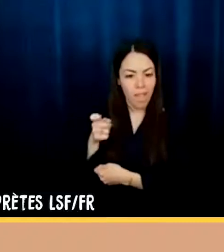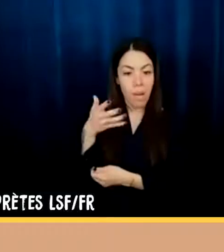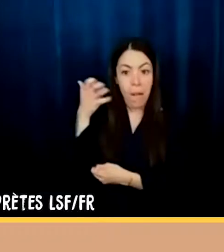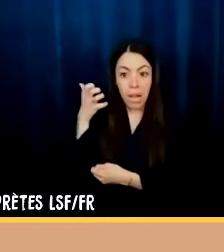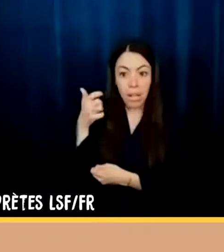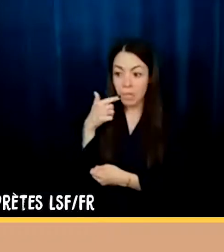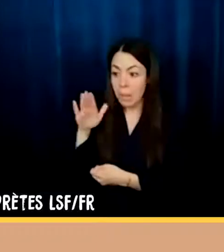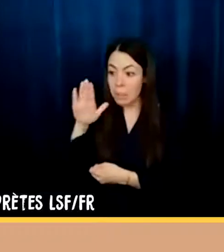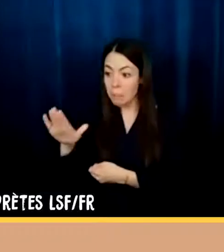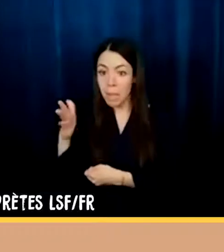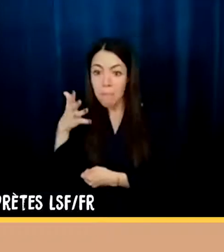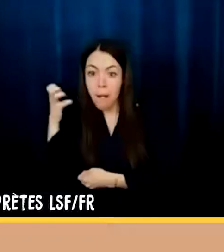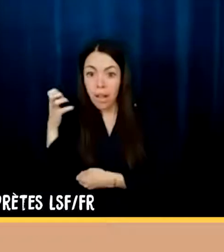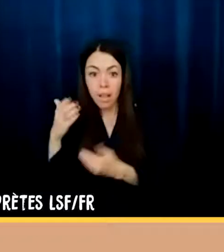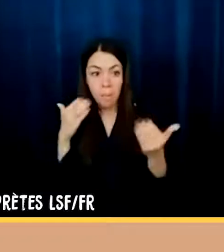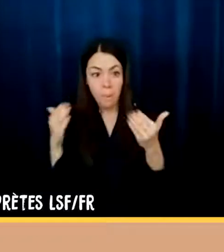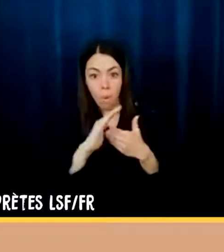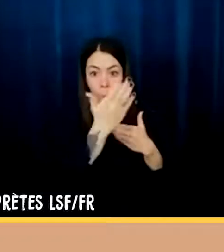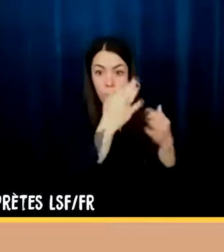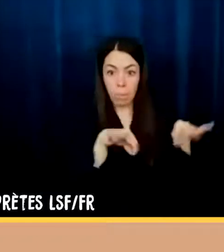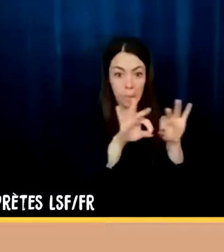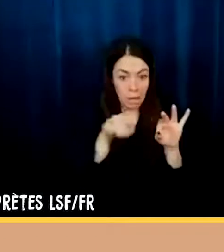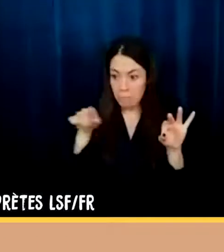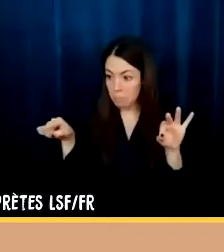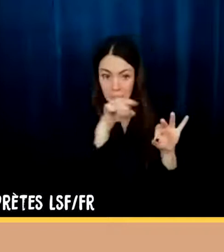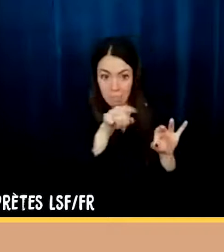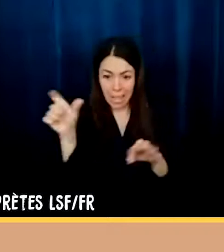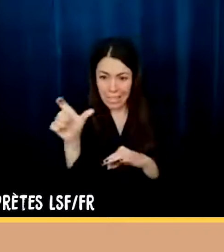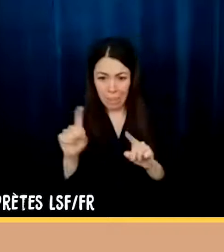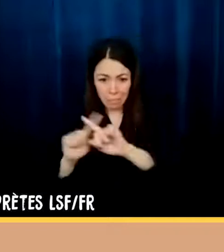Aussi préoccupée par effectivement nos cultures d'appartenance qui